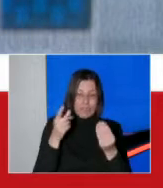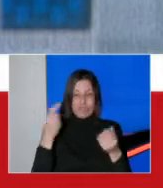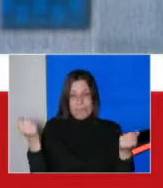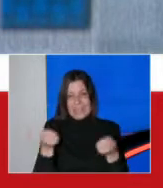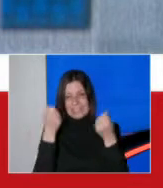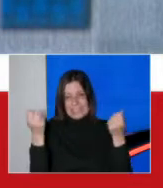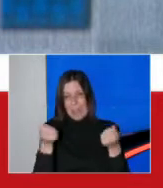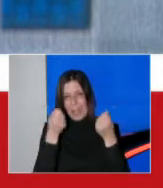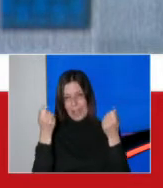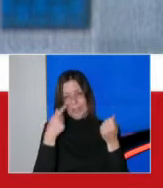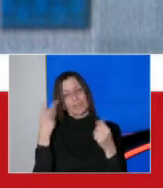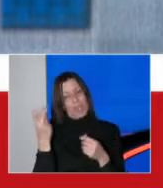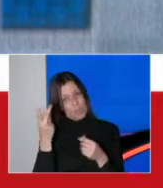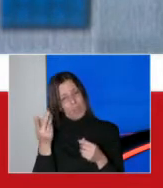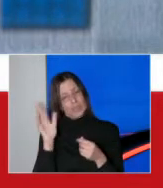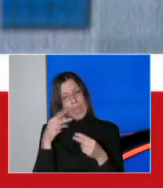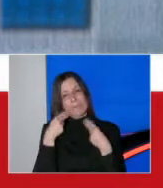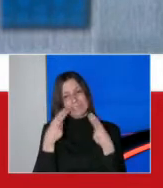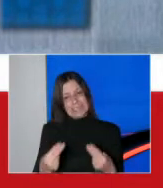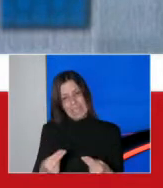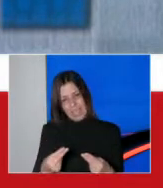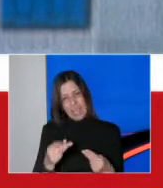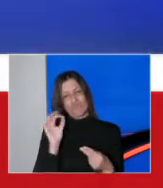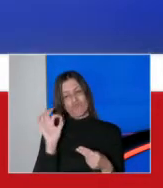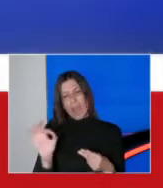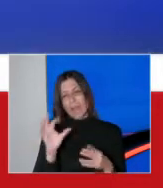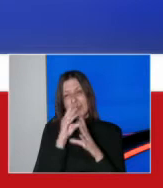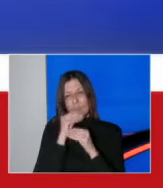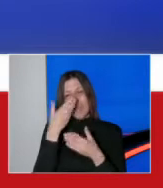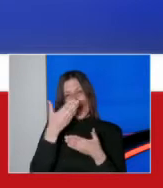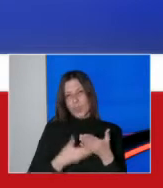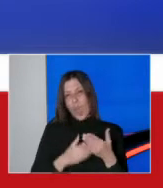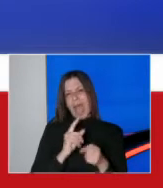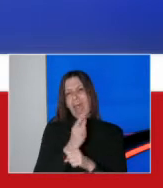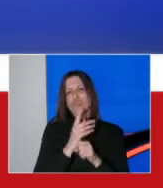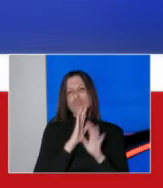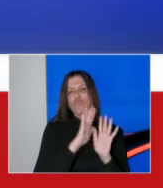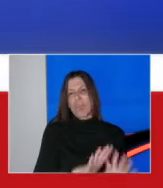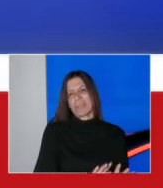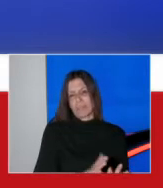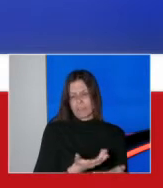פרסמו, וכמובן למסקנה שלך שמדובר בדוח אנטישמי?